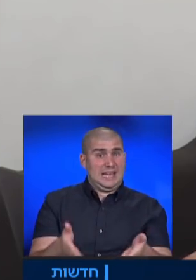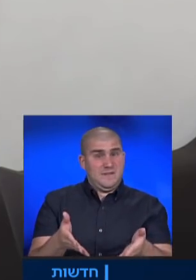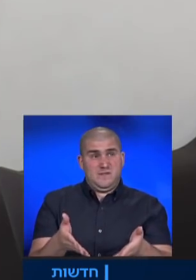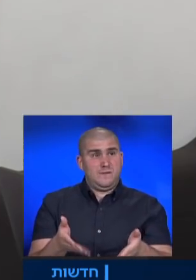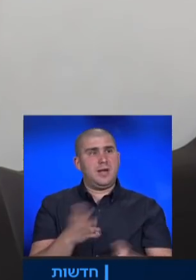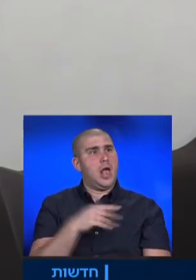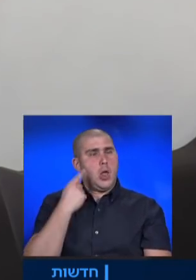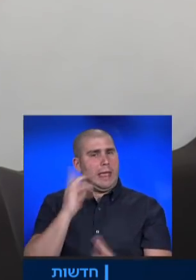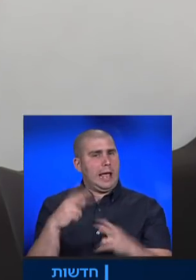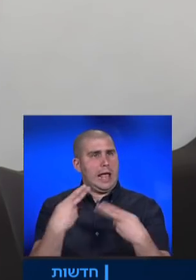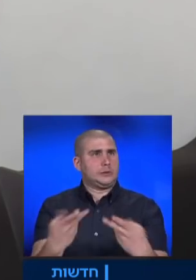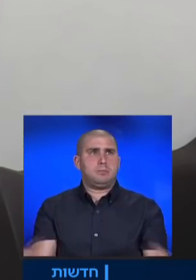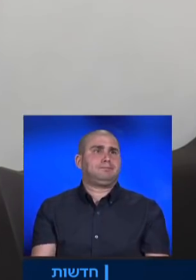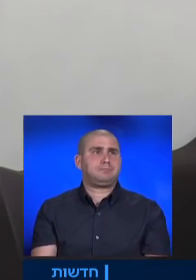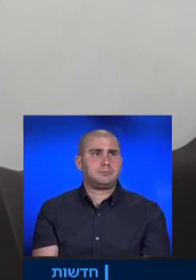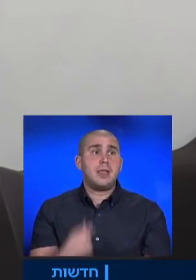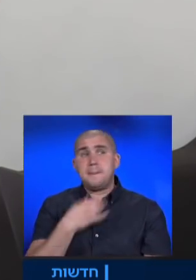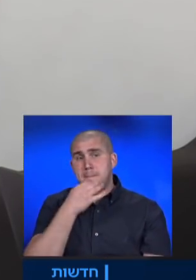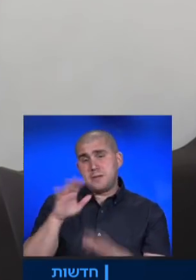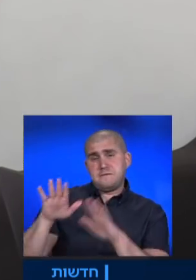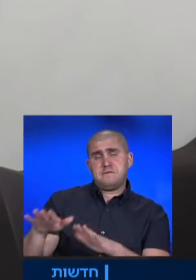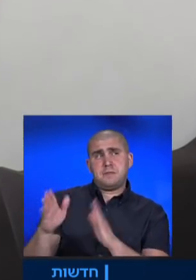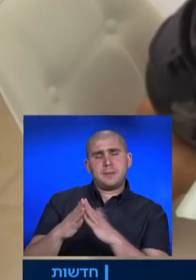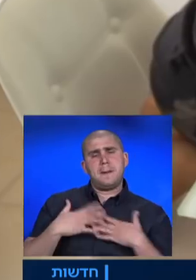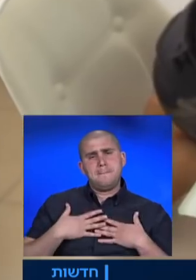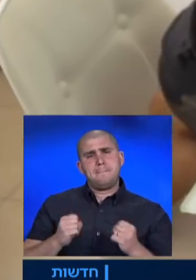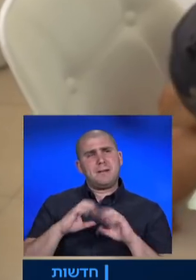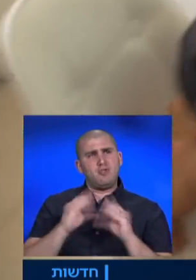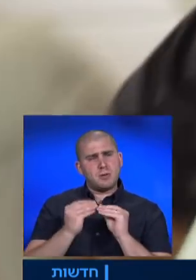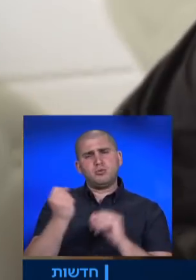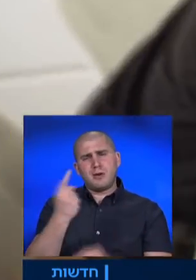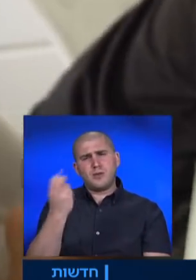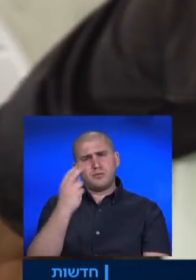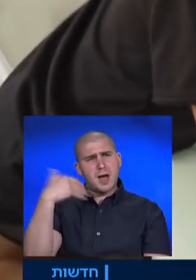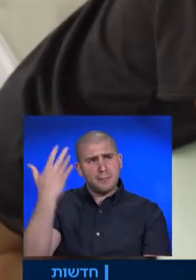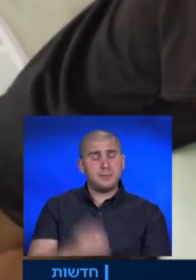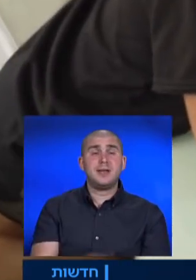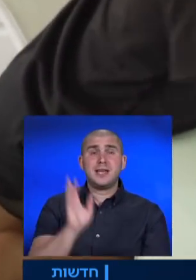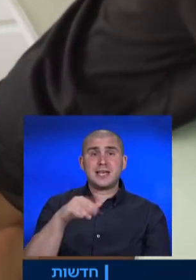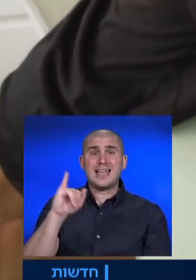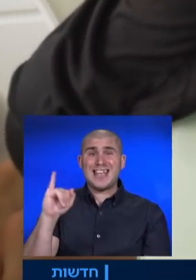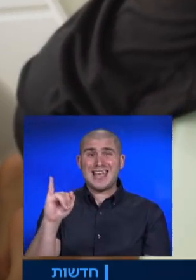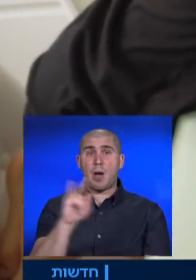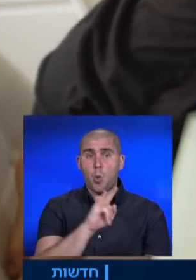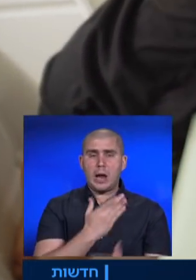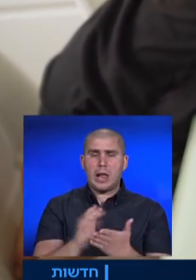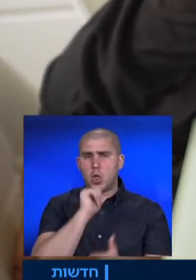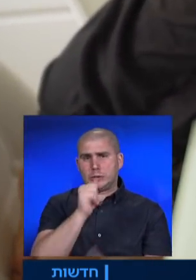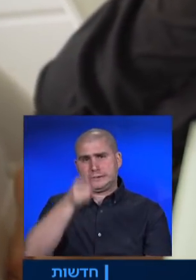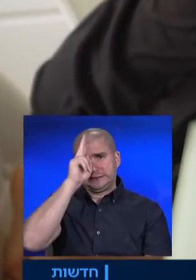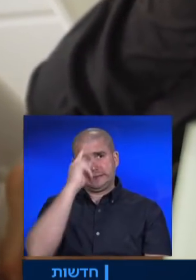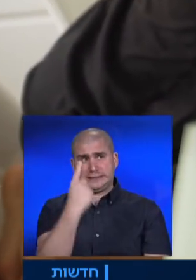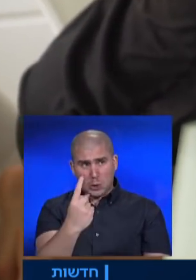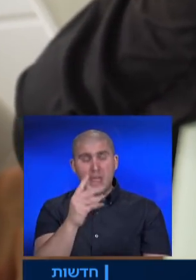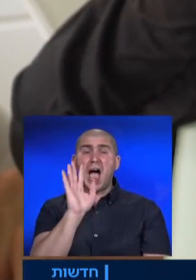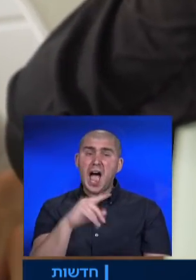יחזרו. מעדיפה שהם יישארו בריאים ושלימים עוד שבוע, שבועיים. וגם יקיר חורי החליט לא לקחת סיכונים, למרות שזה